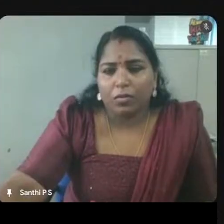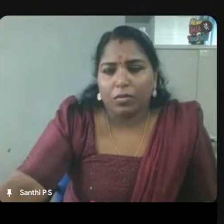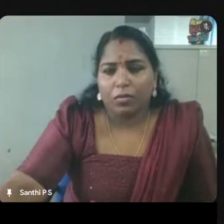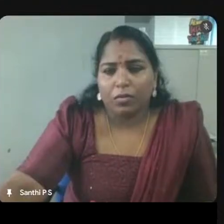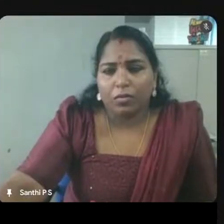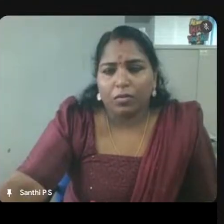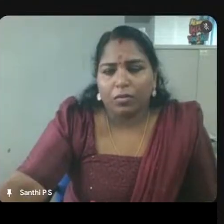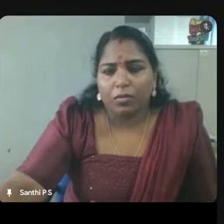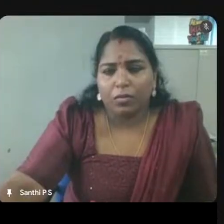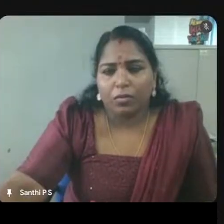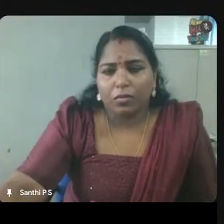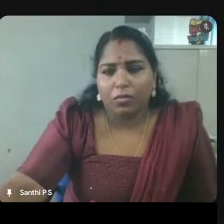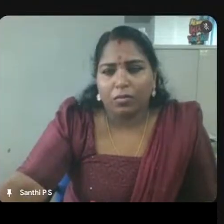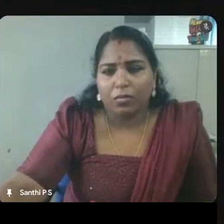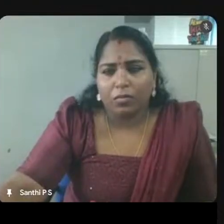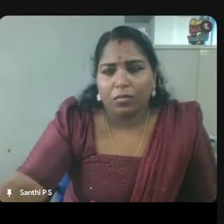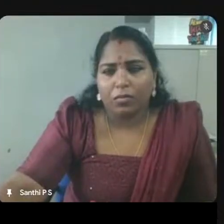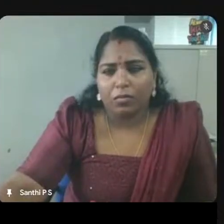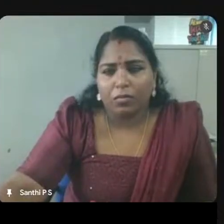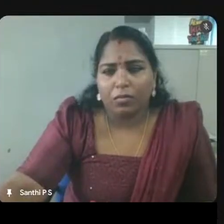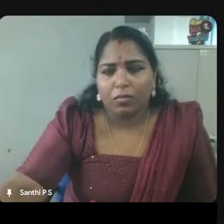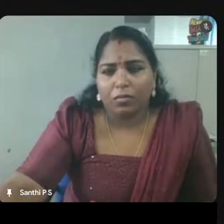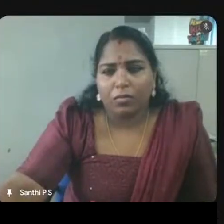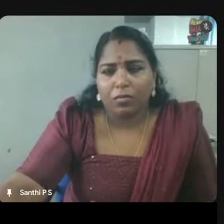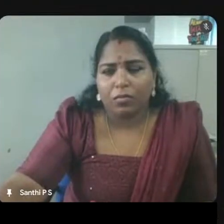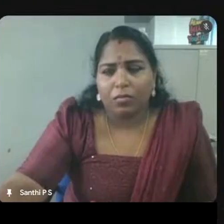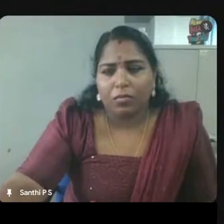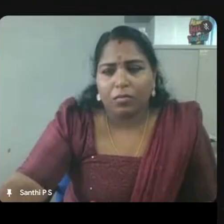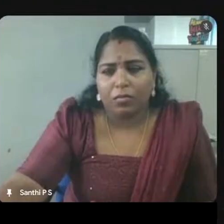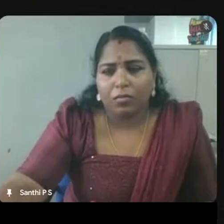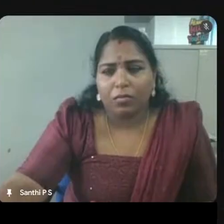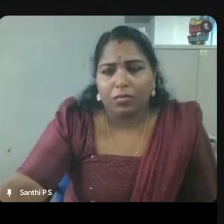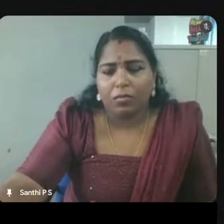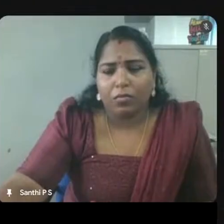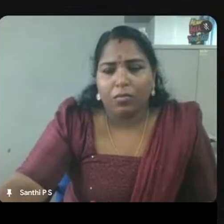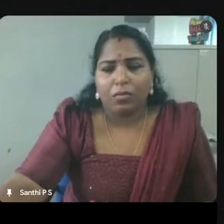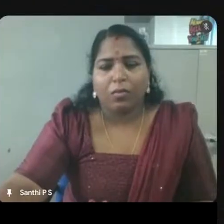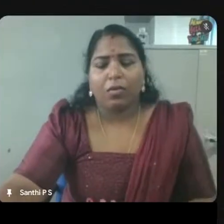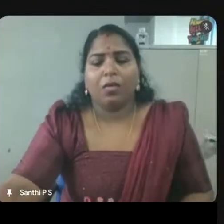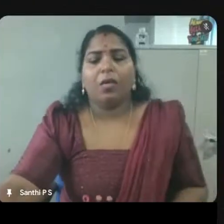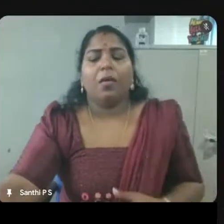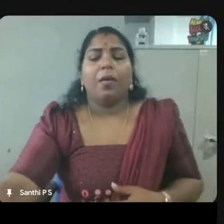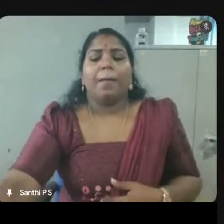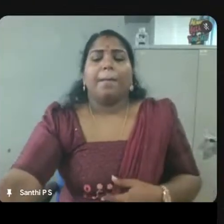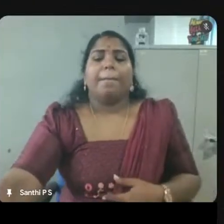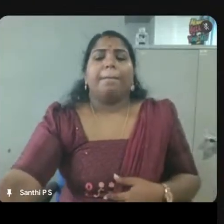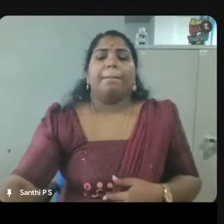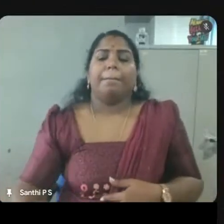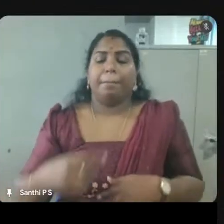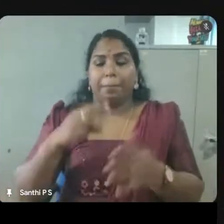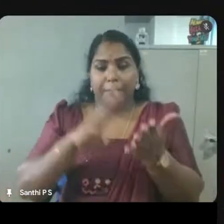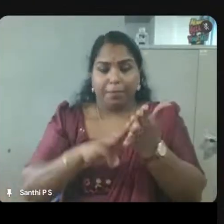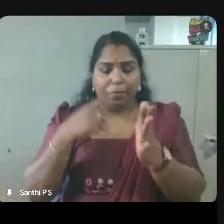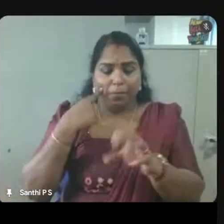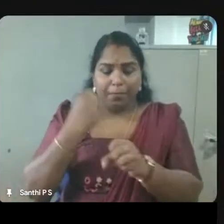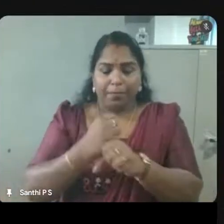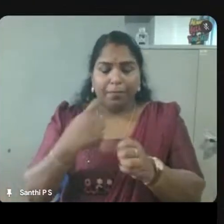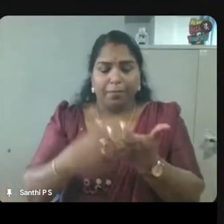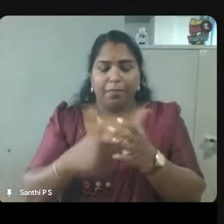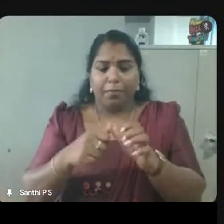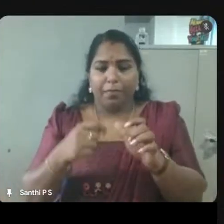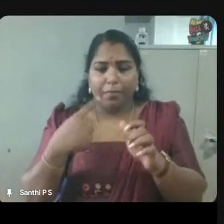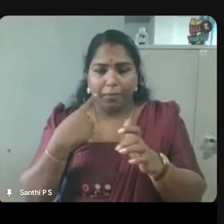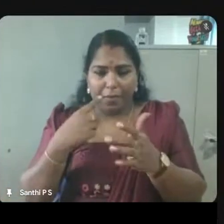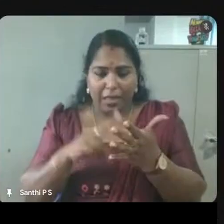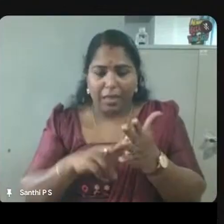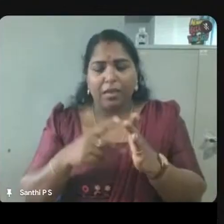കാഴ്ചക്കുറവ് ഉണ്ടാകുമോ എന്നാണ്. ഓക്കെ, ഒഫ്താൽമിക് മൈഗ്രെയിൻ എന്ന് പറഞ്ഞൊരു കണ്ടീഷൻ ഉണ്ട്. അതിൽ നമുക്ക് ഈ ഓറ എന്ന് പറയുന്ന വരുന്ന സംഭവത്തിൽ തന്നെ